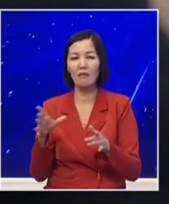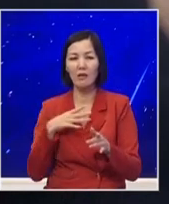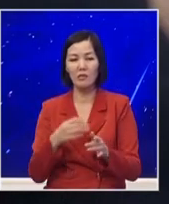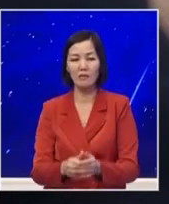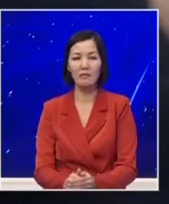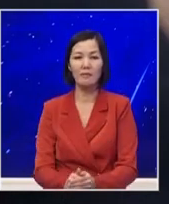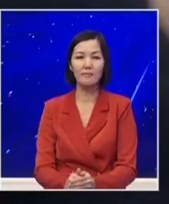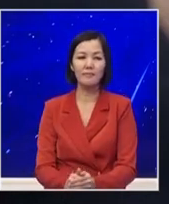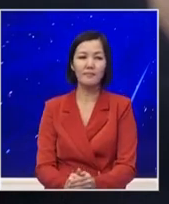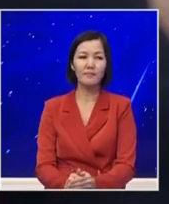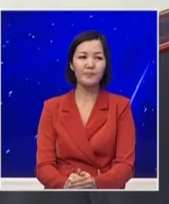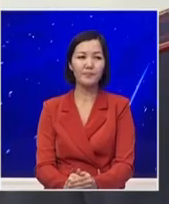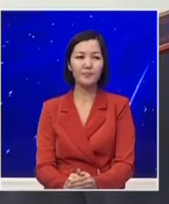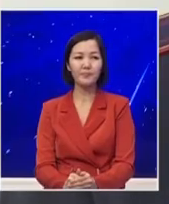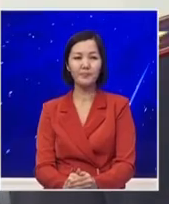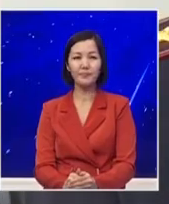иностранных граждан.